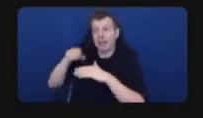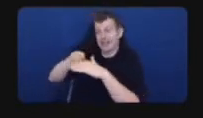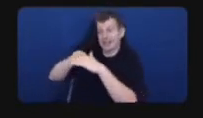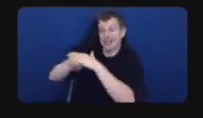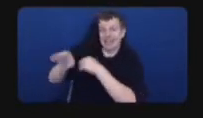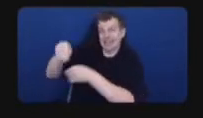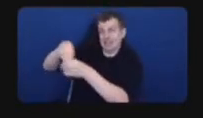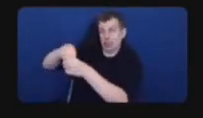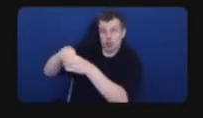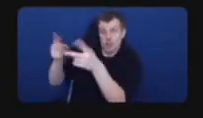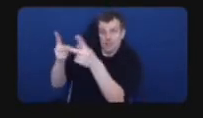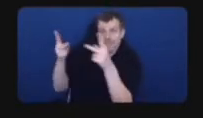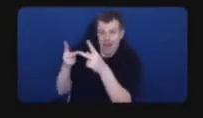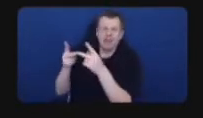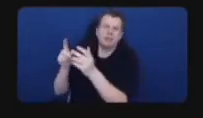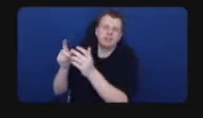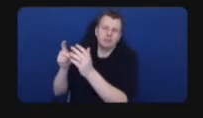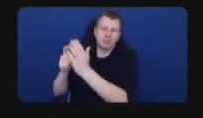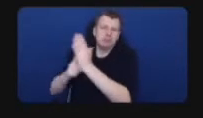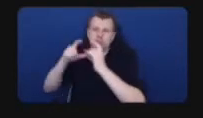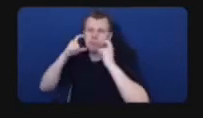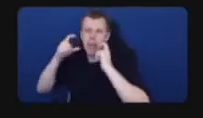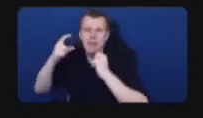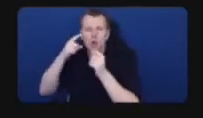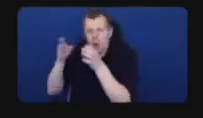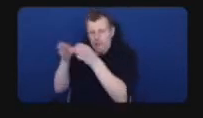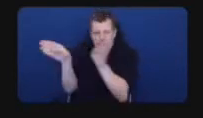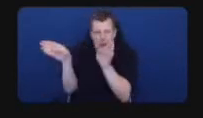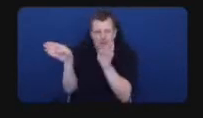罩，这个也是需要戴口罩的。